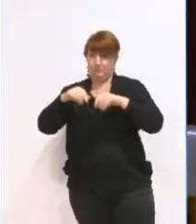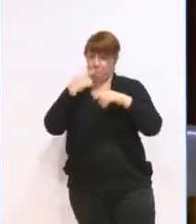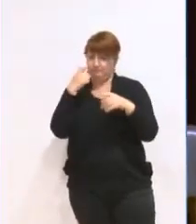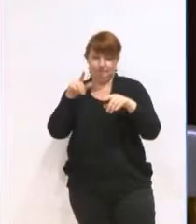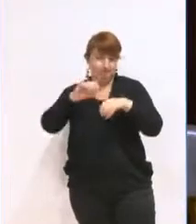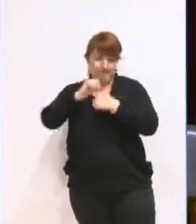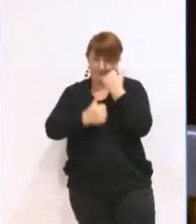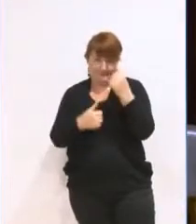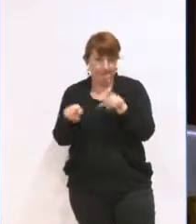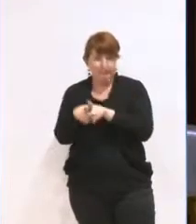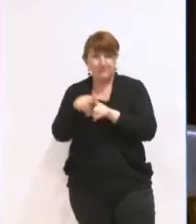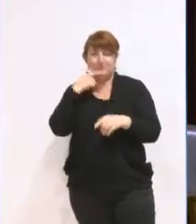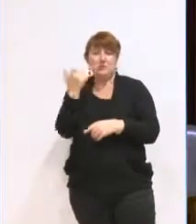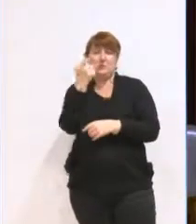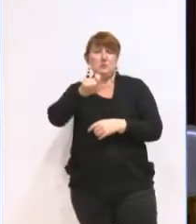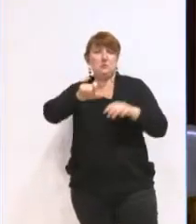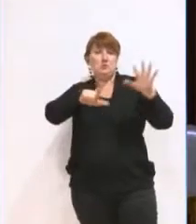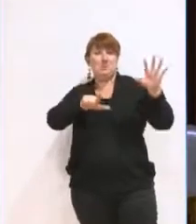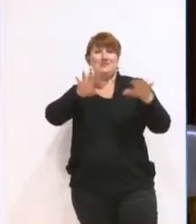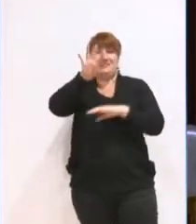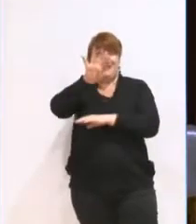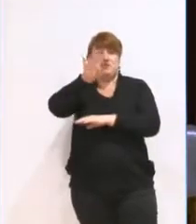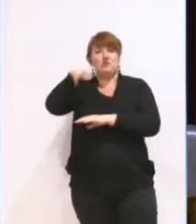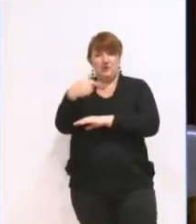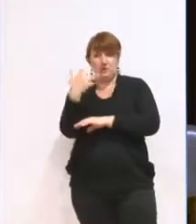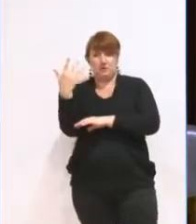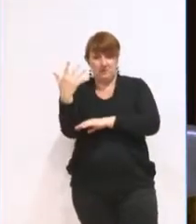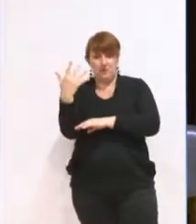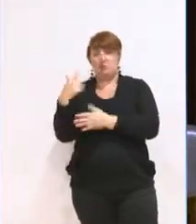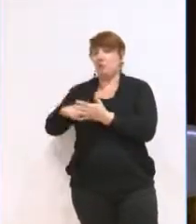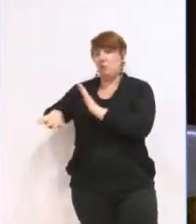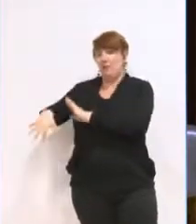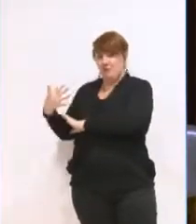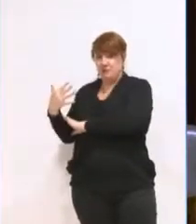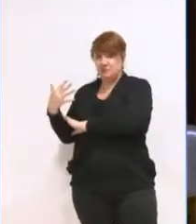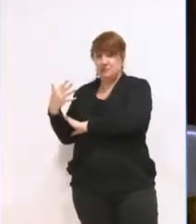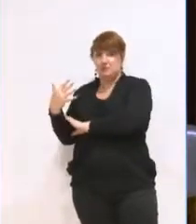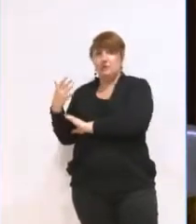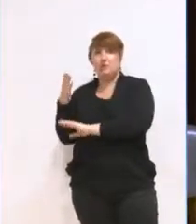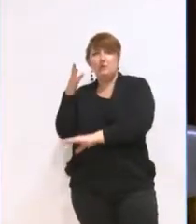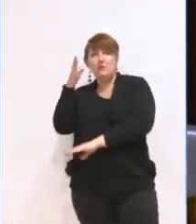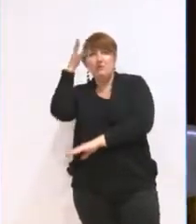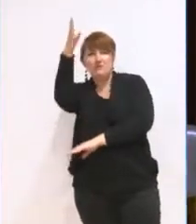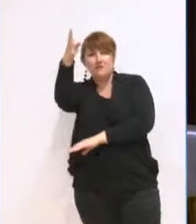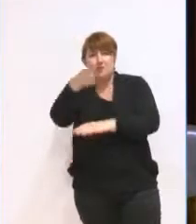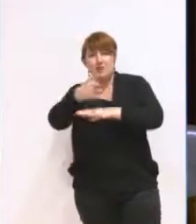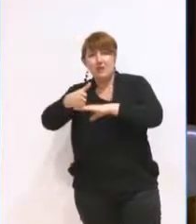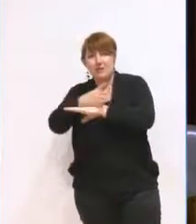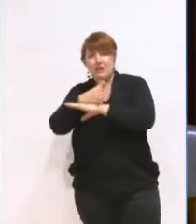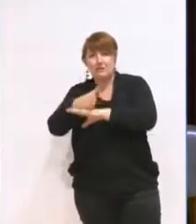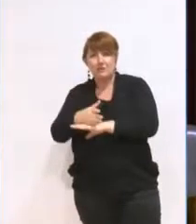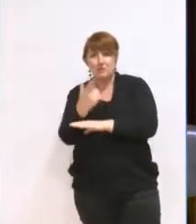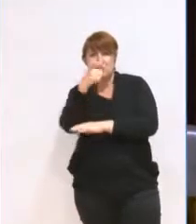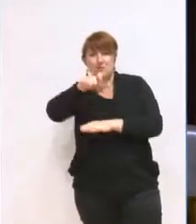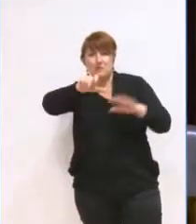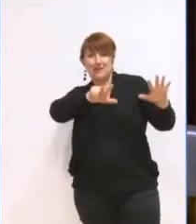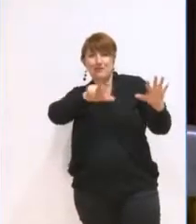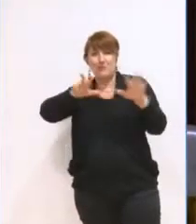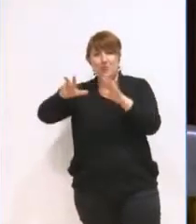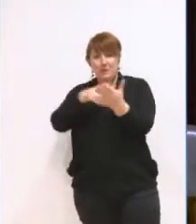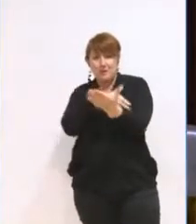de 274,5 millions d'euros en 2015 à un prévisionnel de 288 millions d'euros